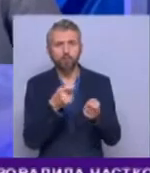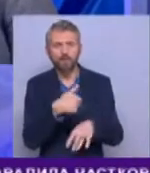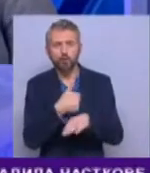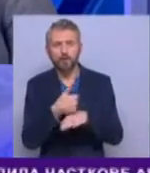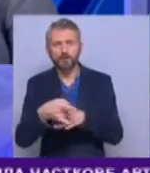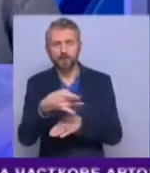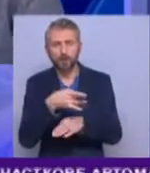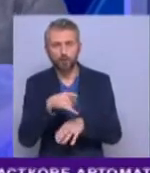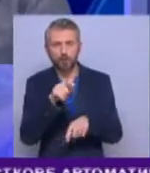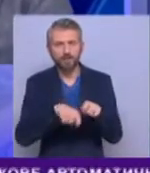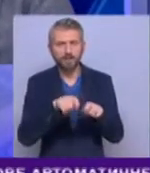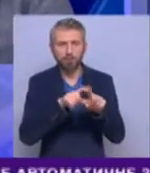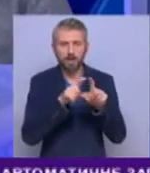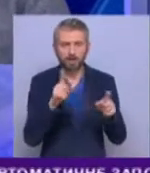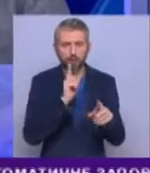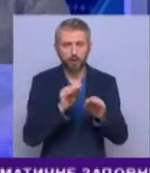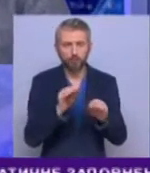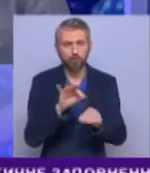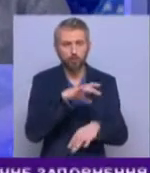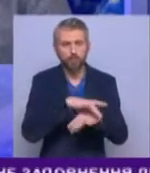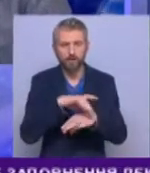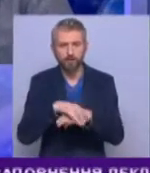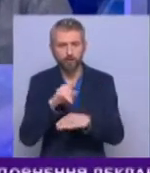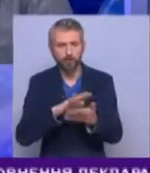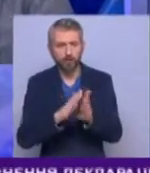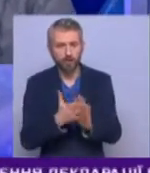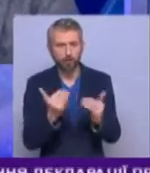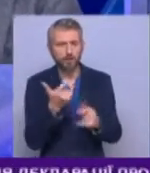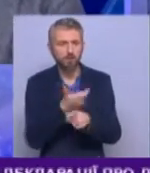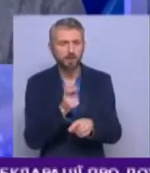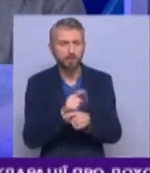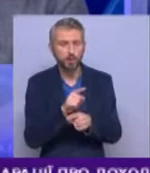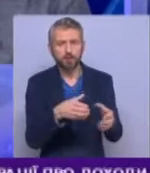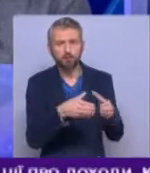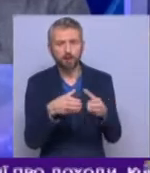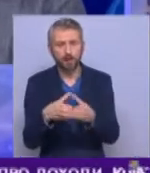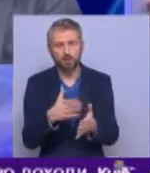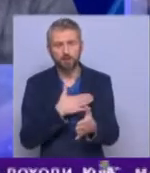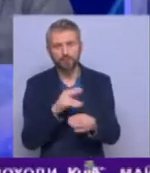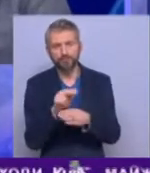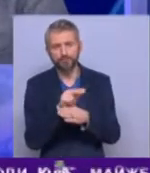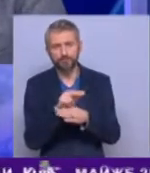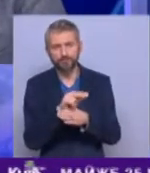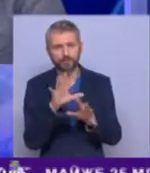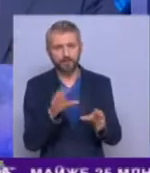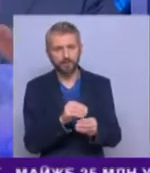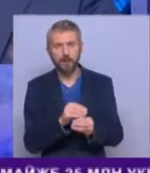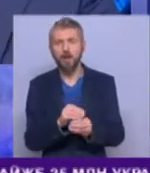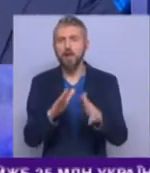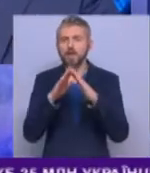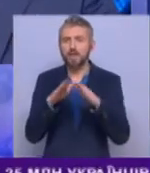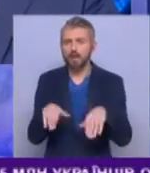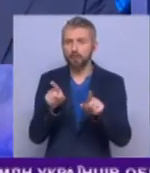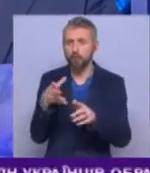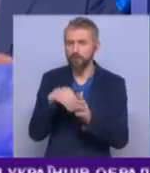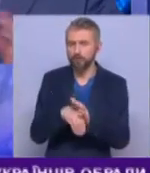районів безпосередньо інспекції з благоустрою щодо виявлення цього стану. І зараз максимально ці бригади наші усувають ці недоліки. Ну і дахи, тобто ми... дахи в